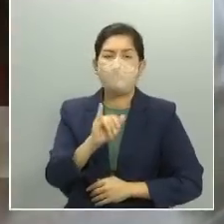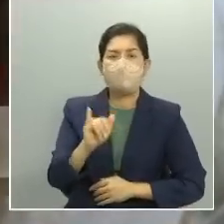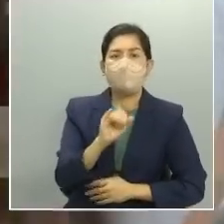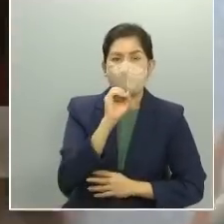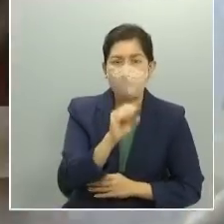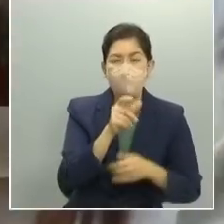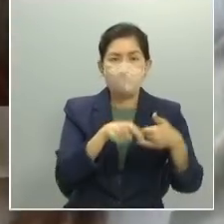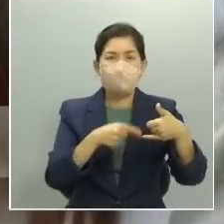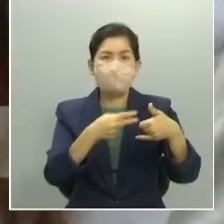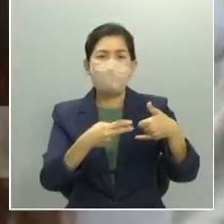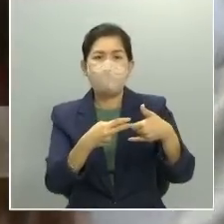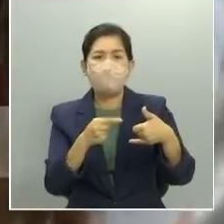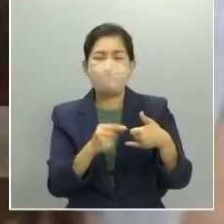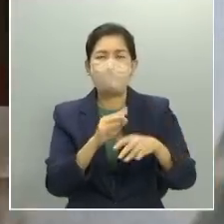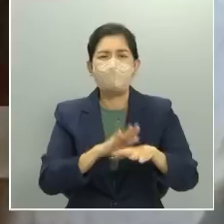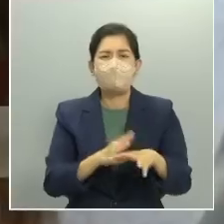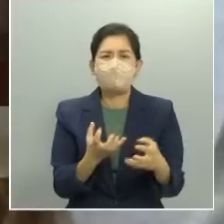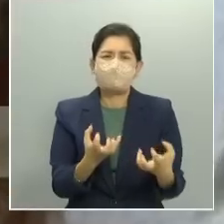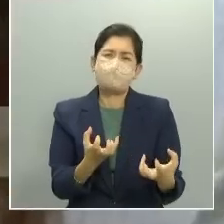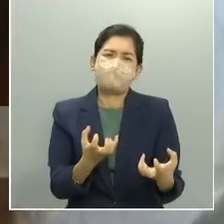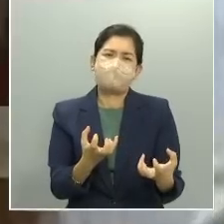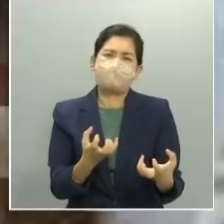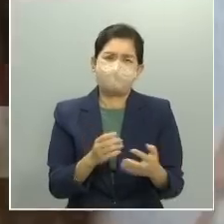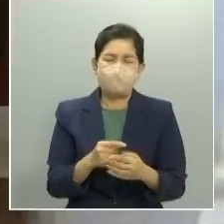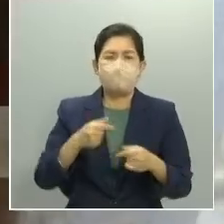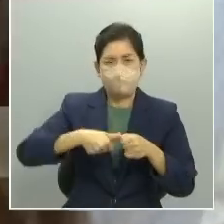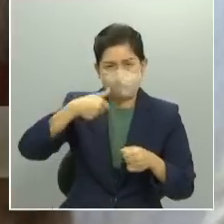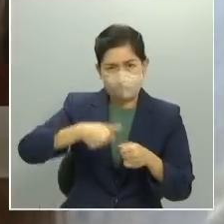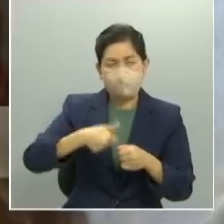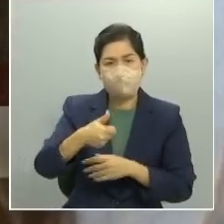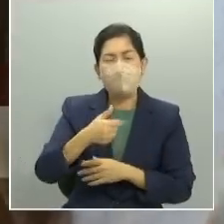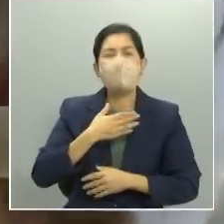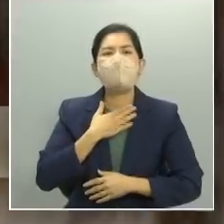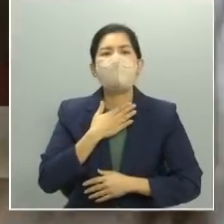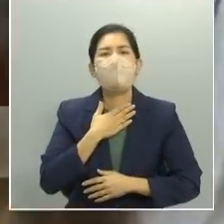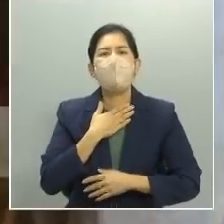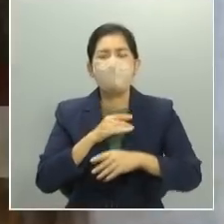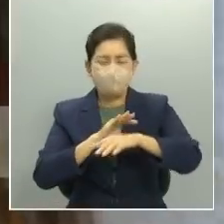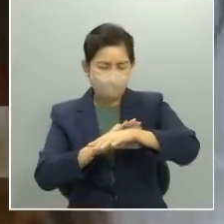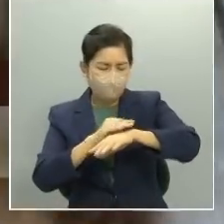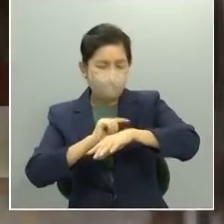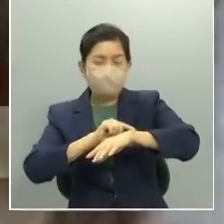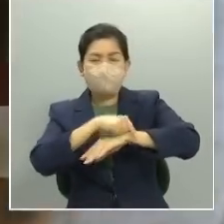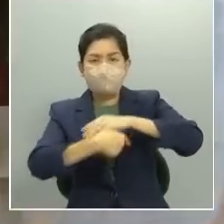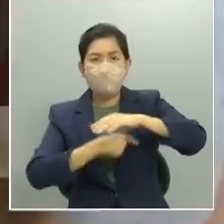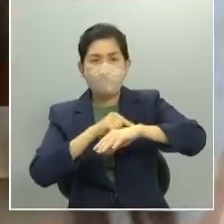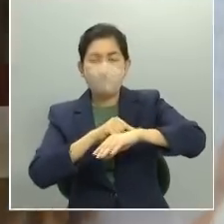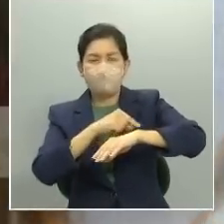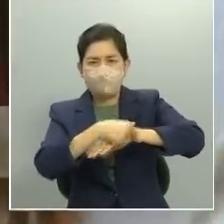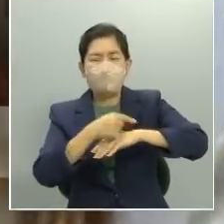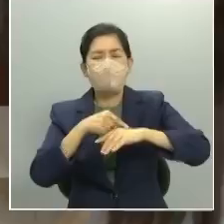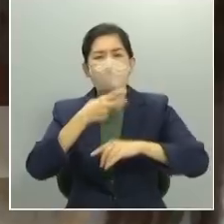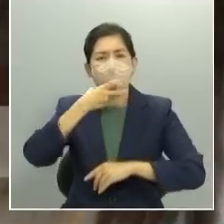แบบมืออีกคือจำได้แค่สร้อยแล้วก็ข้อมือน้องค่ะที่น้องใส่ไปแล้วก็เกล็ดดัดฟัน